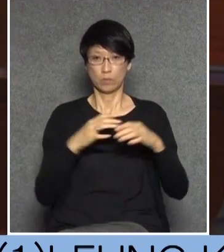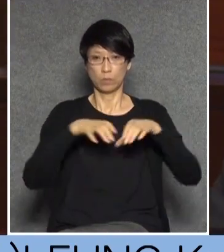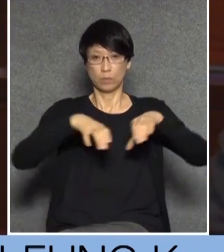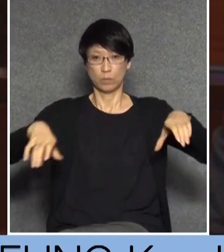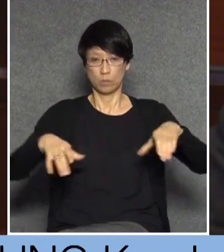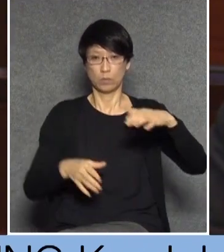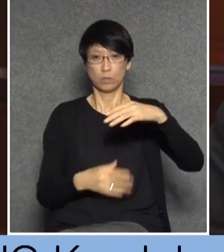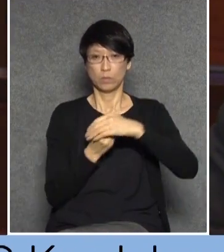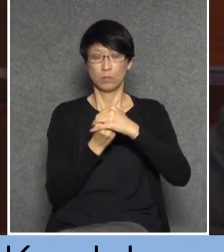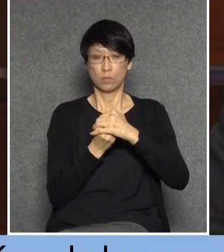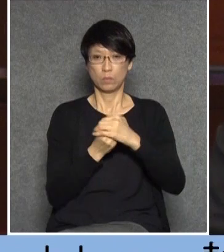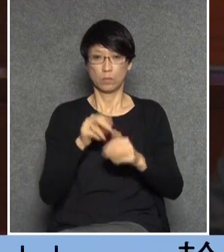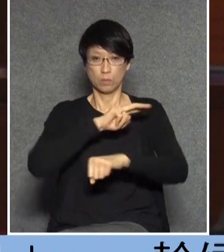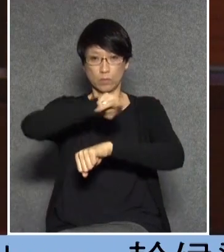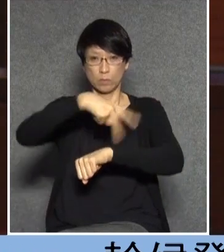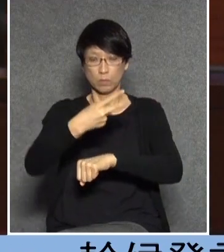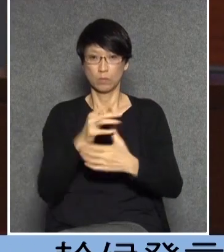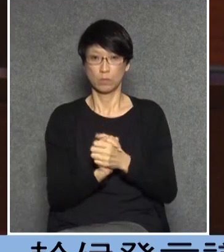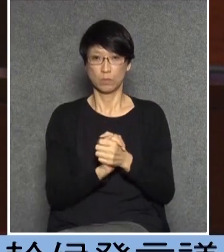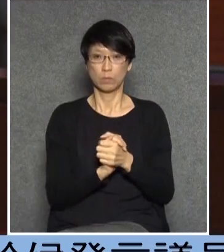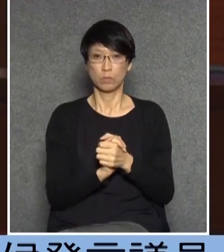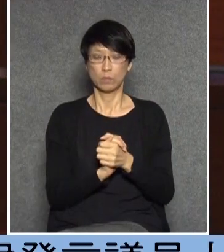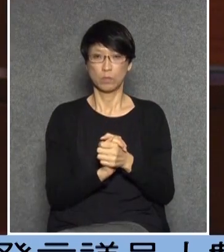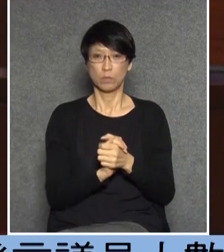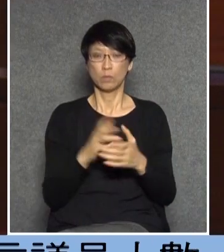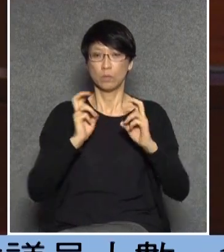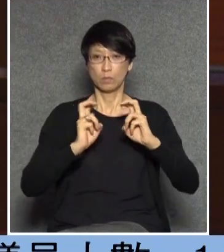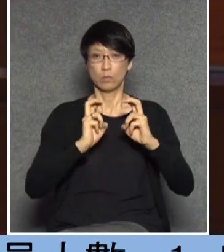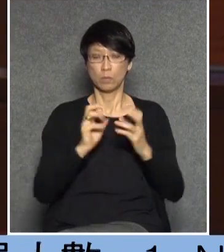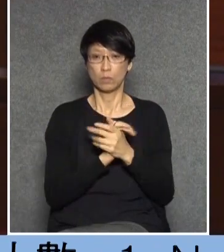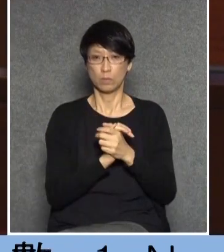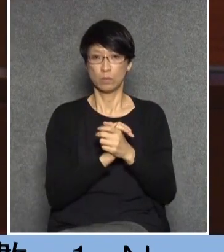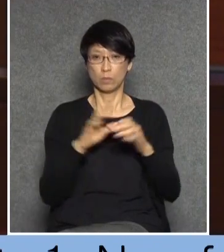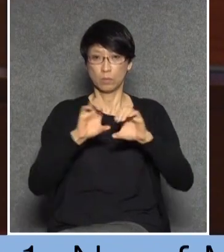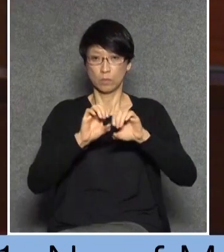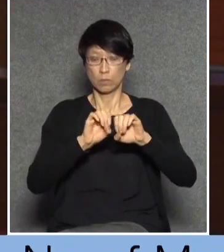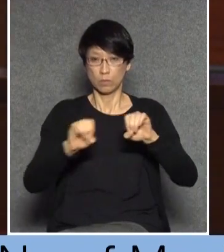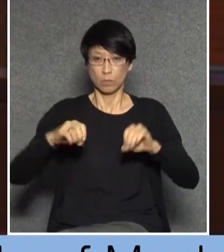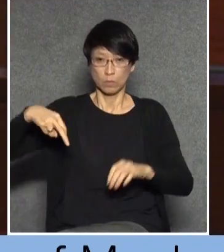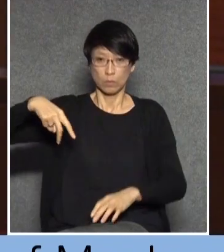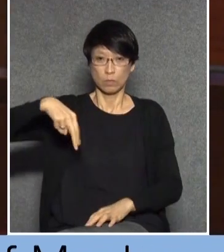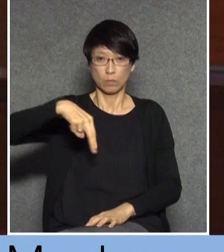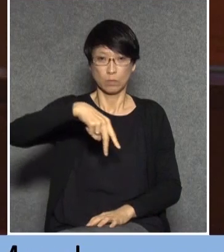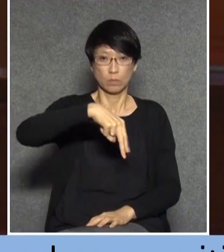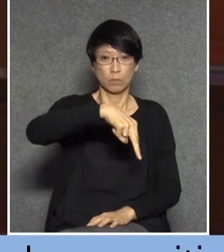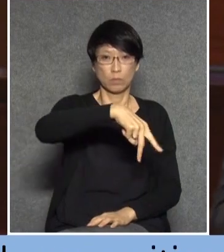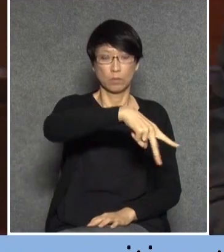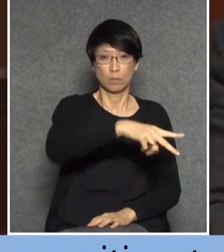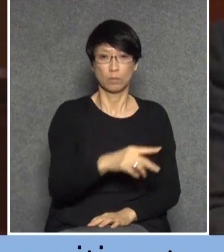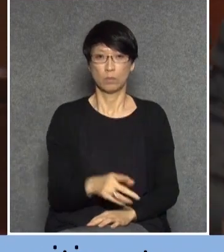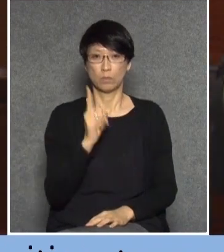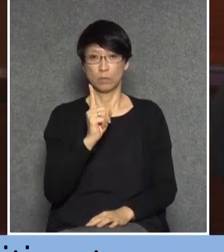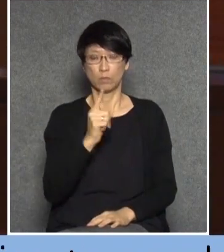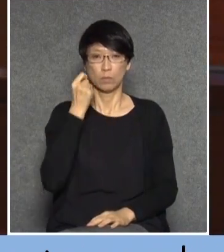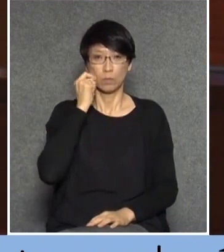2小時。港鐵要疏散尾隨嘅一部列車，由管道步行大約100米先返回呢個車站